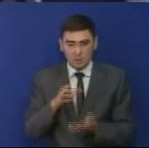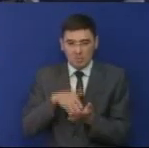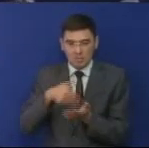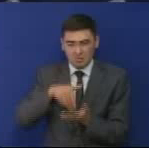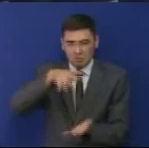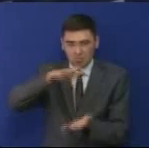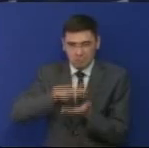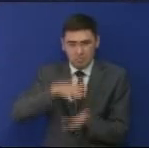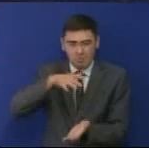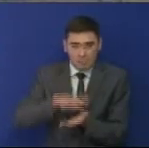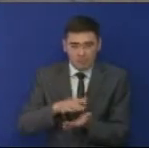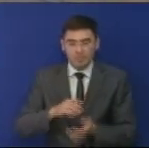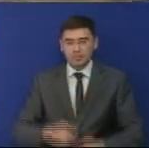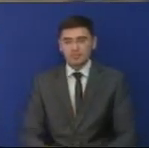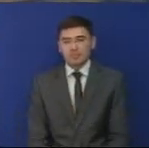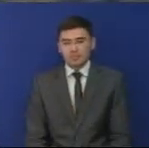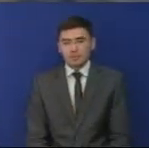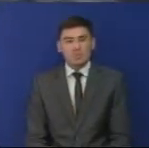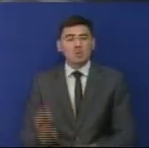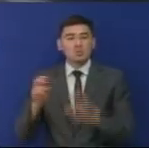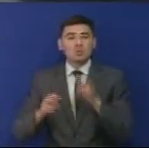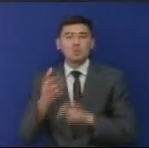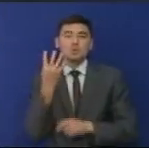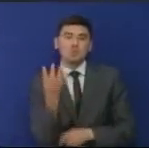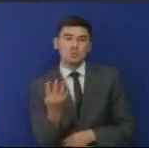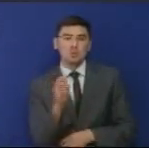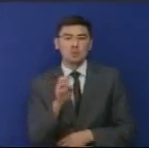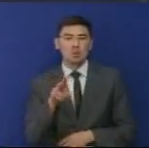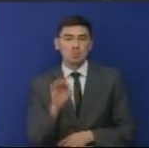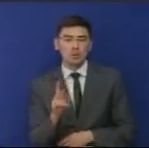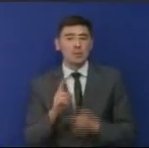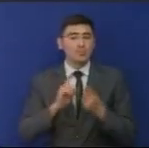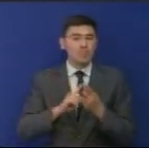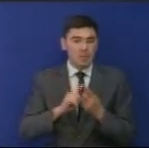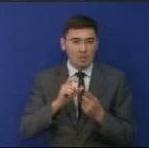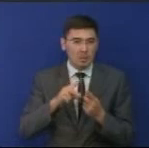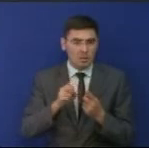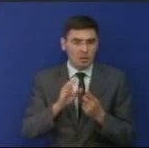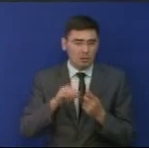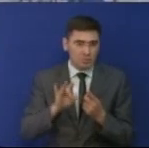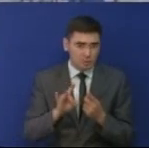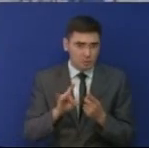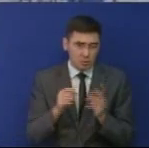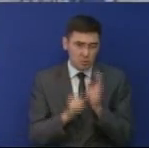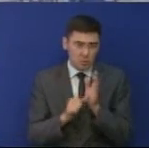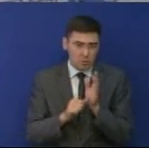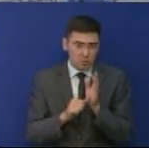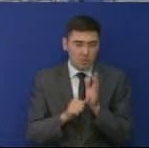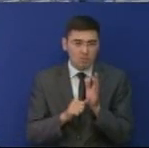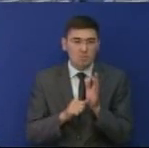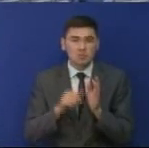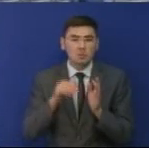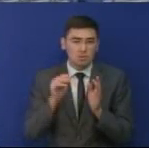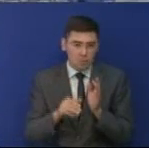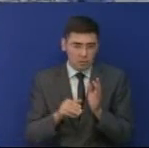маслопресс. И экстракция будет. Завод будет состоять из 4 блоков. Первый – элеватор с мощностью 60 тысяч тонн по зерновым